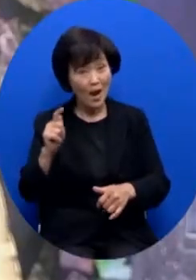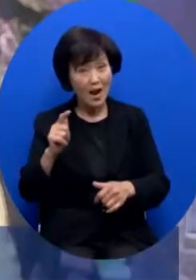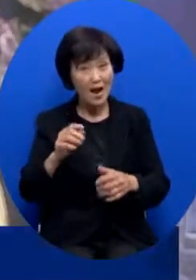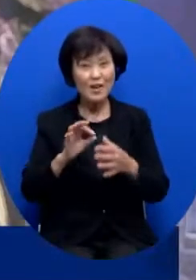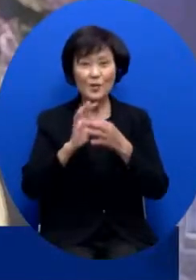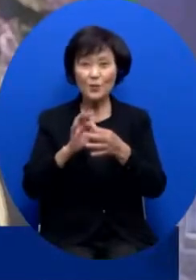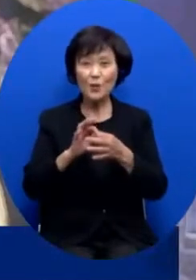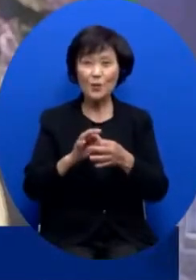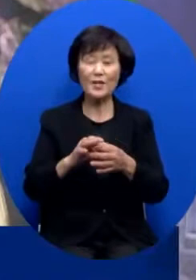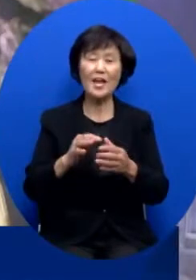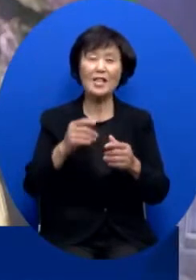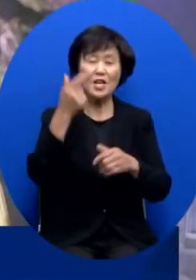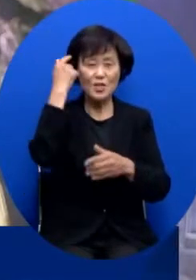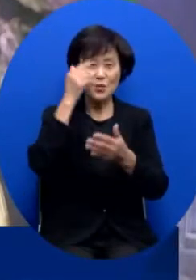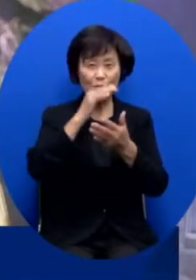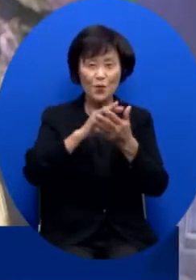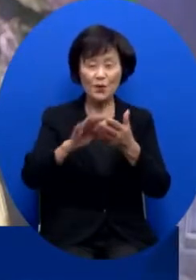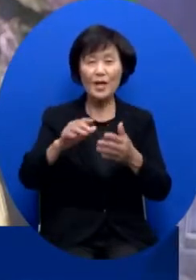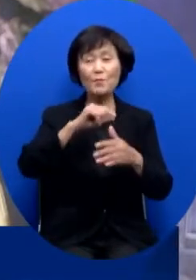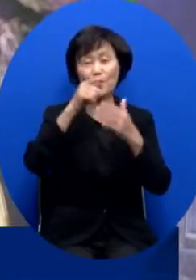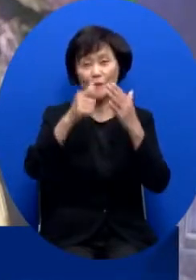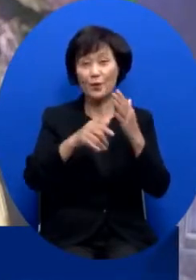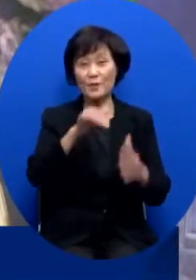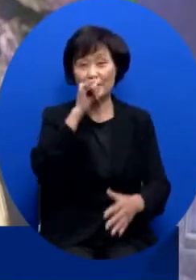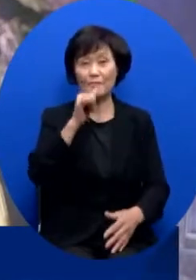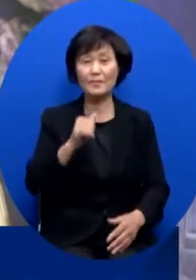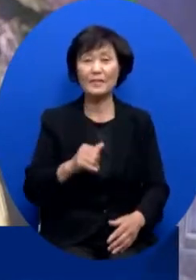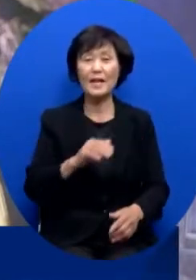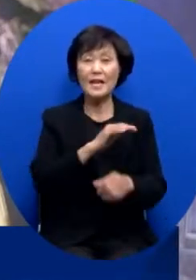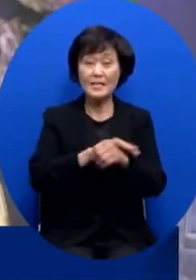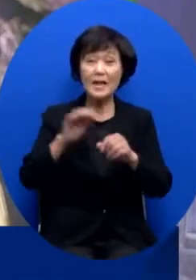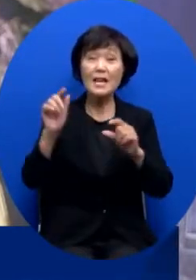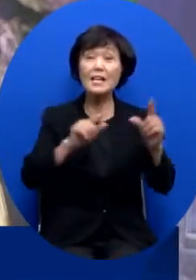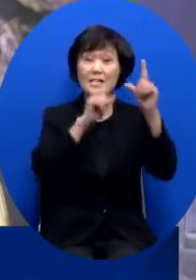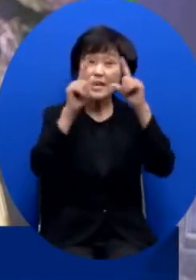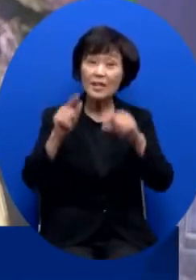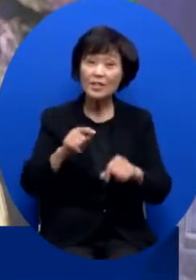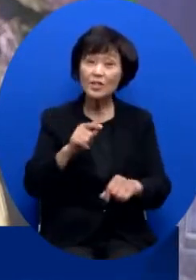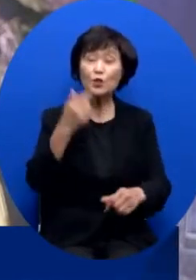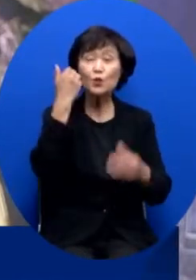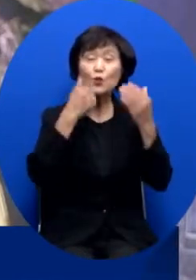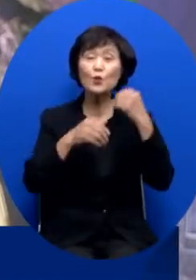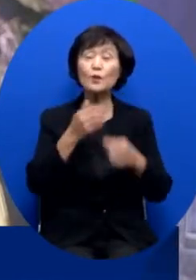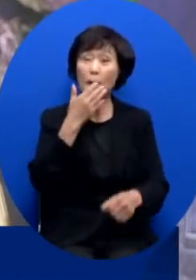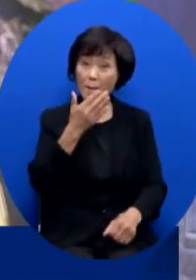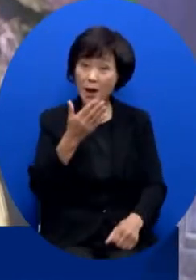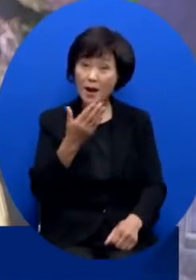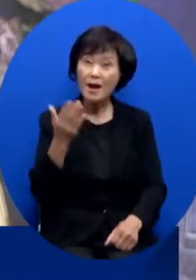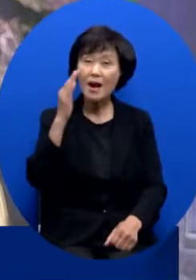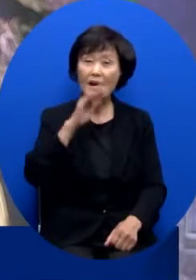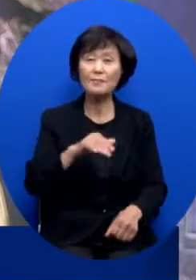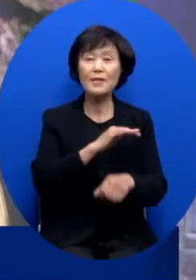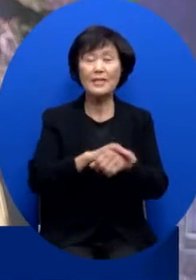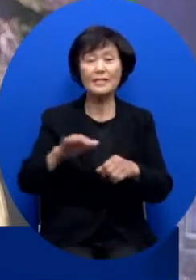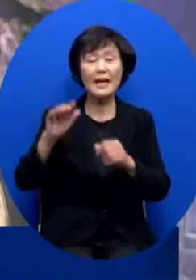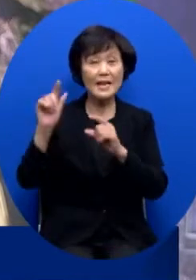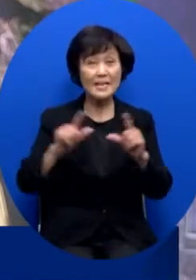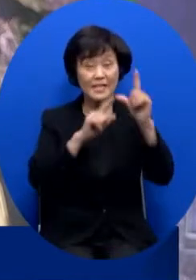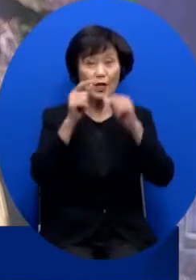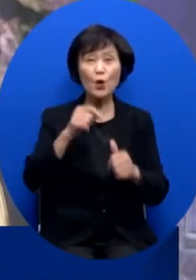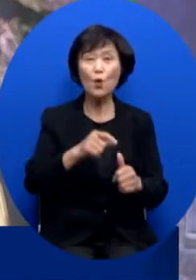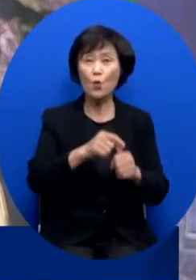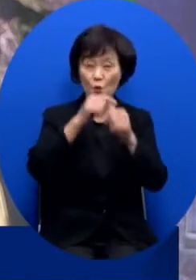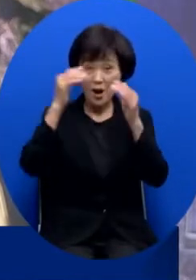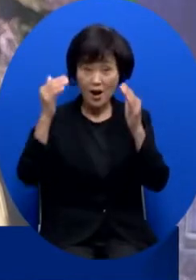사는 것까지는 어디든지 할 수 있어요. 문제는 잘 살고 구원까지 이르러야 진짜 잘 사는 게 아닌가. 하나님은 능히